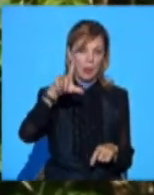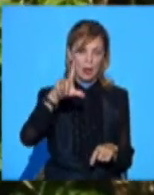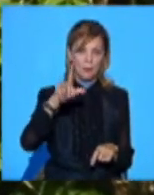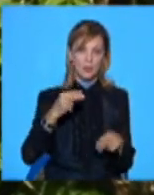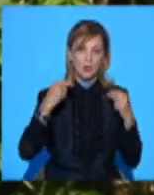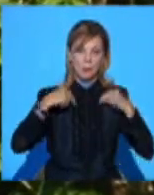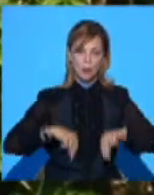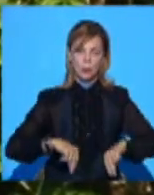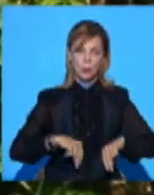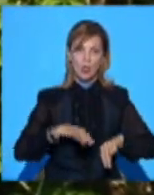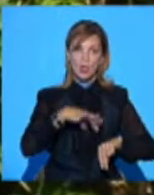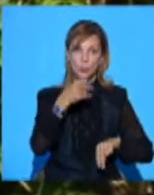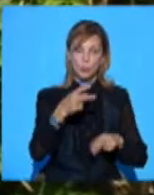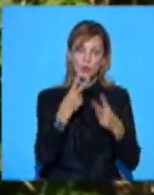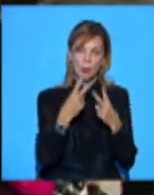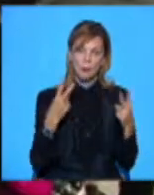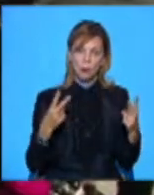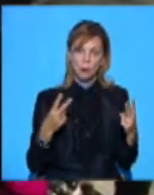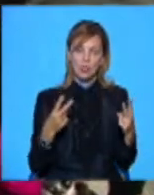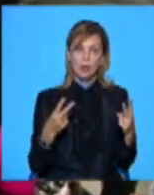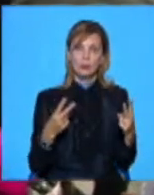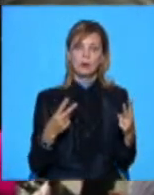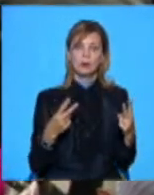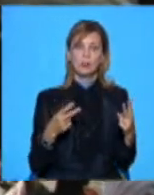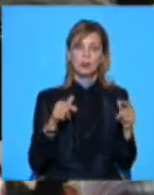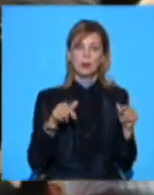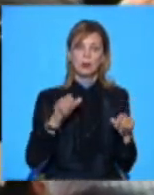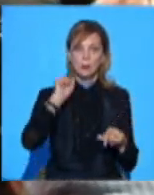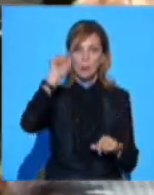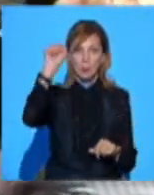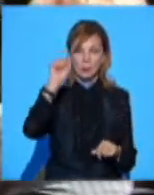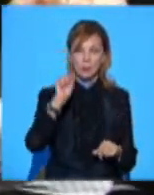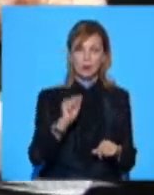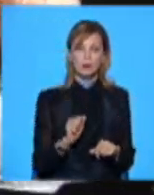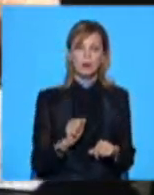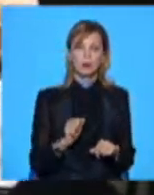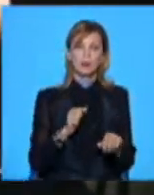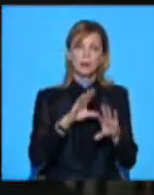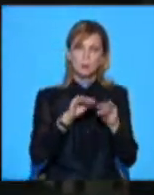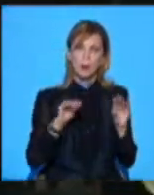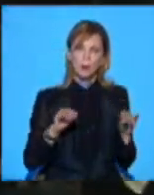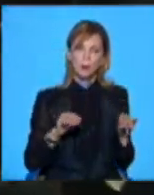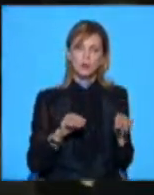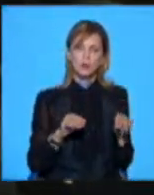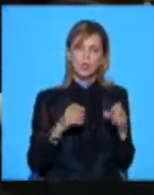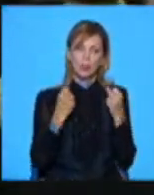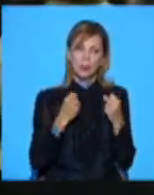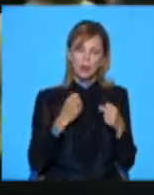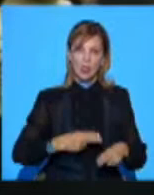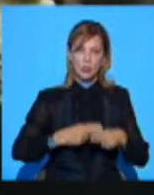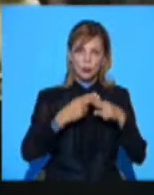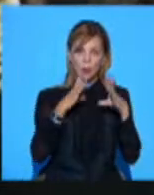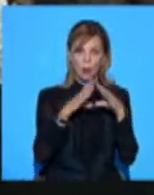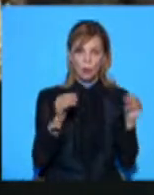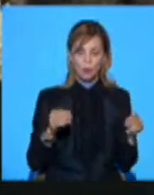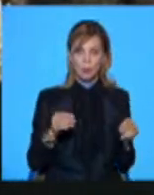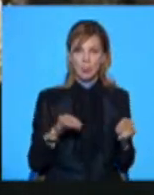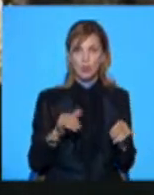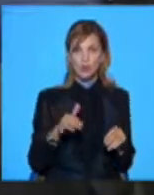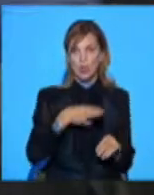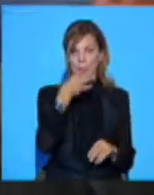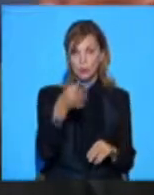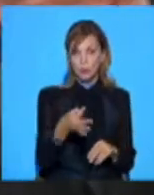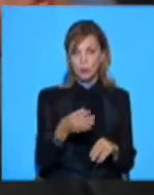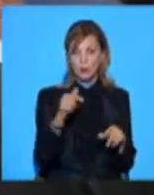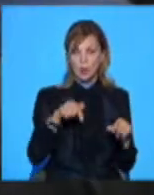statului a subliniat importanța asumării de către liberali a conducerii țării în mai multe momente cheie din istorie, între care a enumerat și